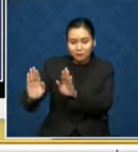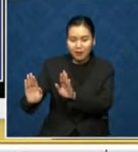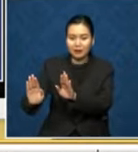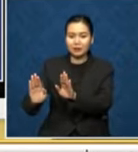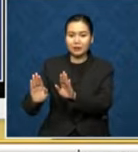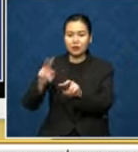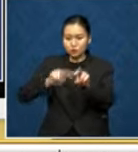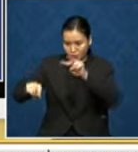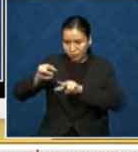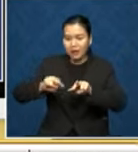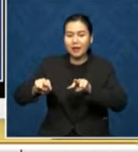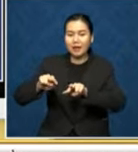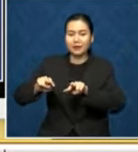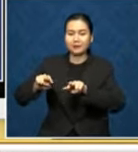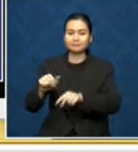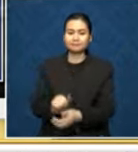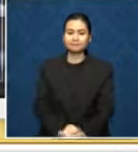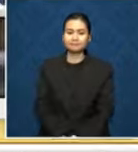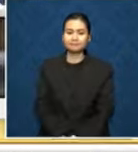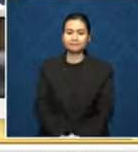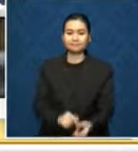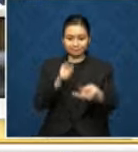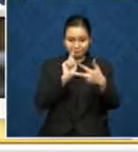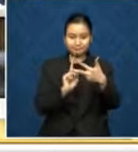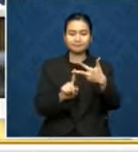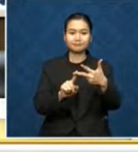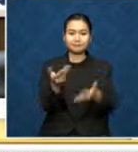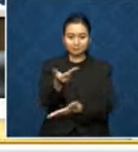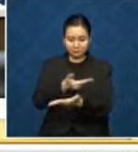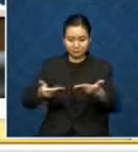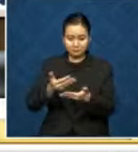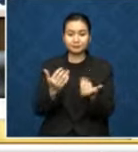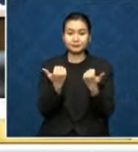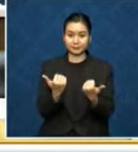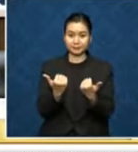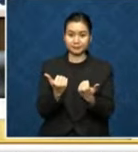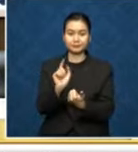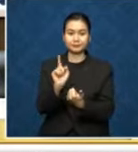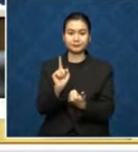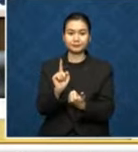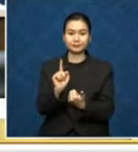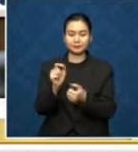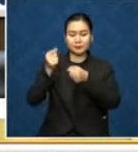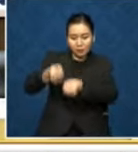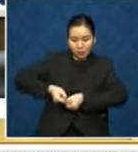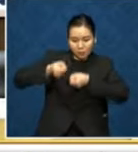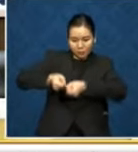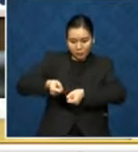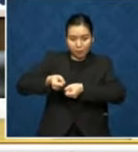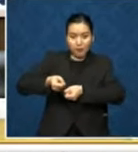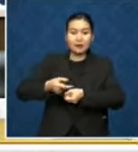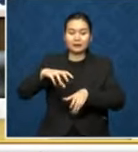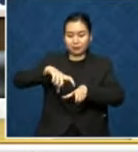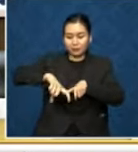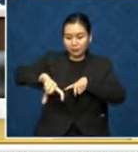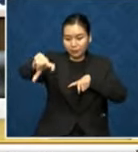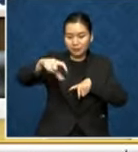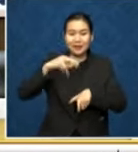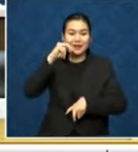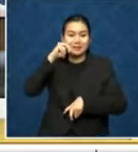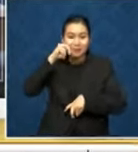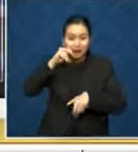ข้องนั้นช่วยดูแลด้วยนะครับเรื่องที่3ที่อยากจะปรึกษาท่านประธานหรือหารือท่านประธานในวันนี้ก็คือขุดลอกลำฉมวกครับลำฉมวกเป็นแหล่งน้ำ